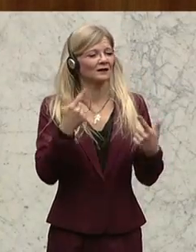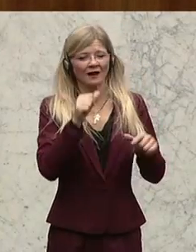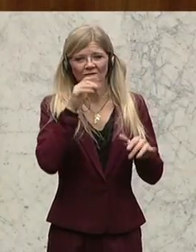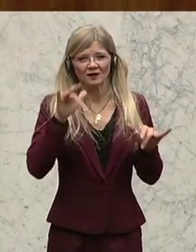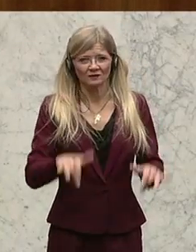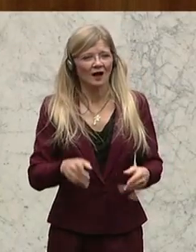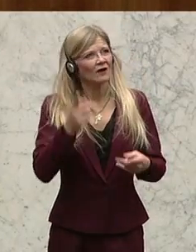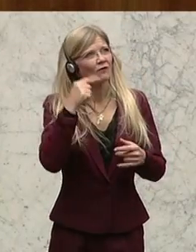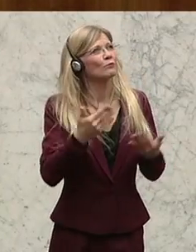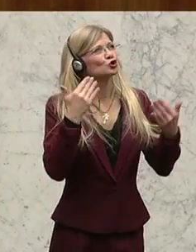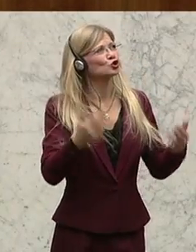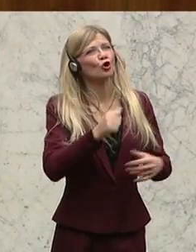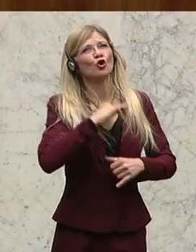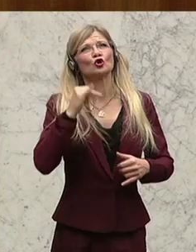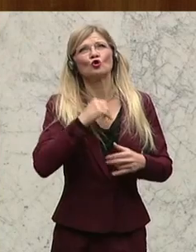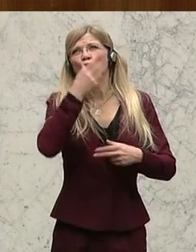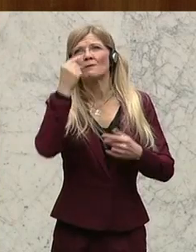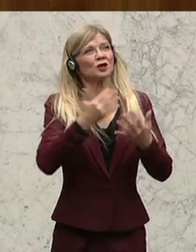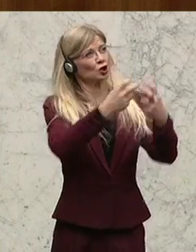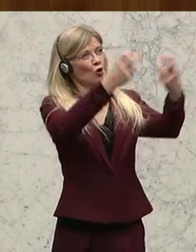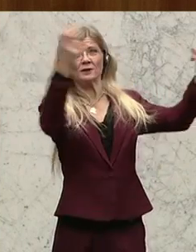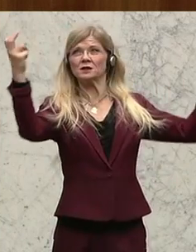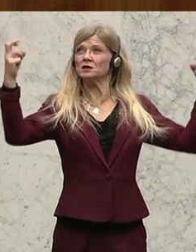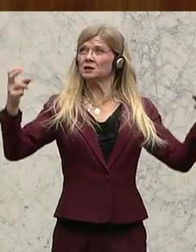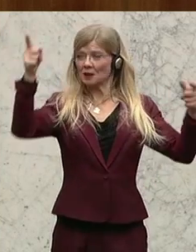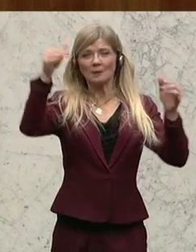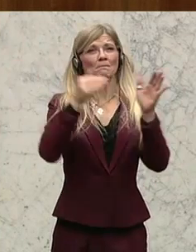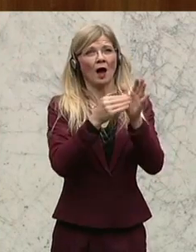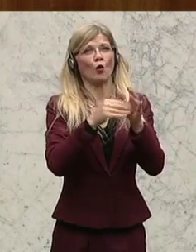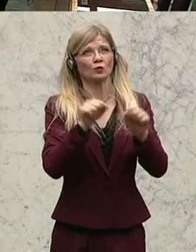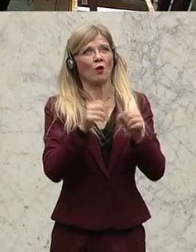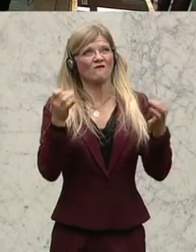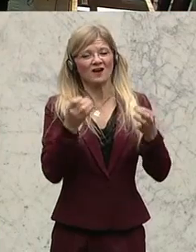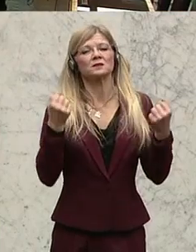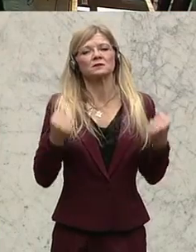brauchen auch noch eine sichere Zukunft. Herzlichen Dank.